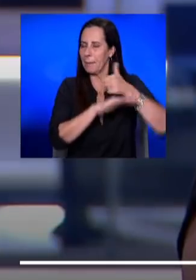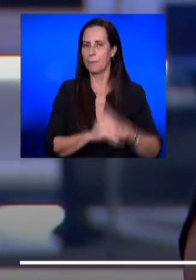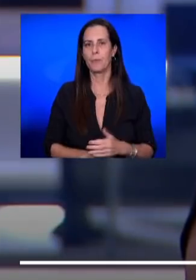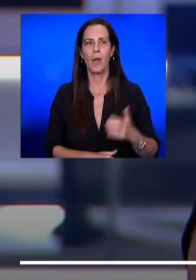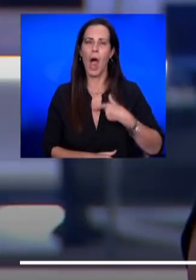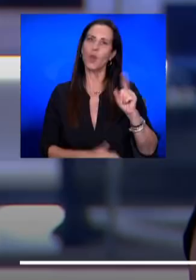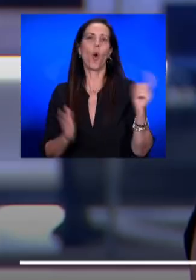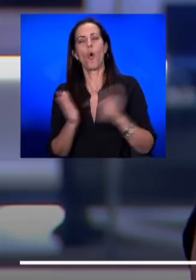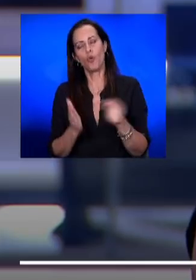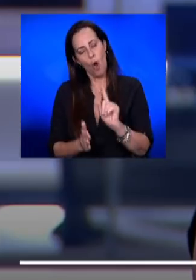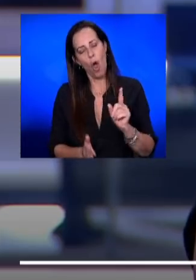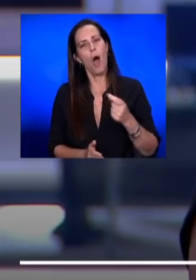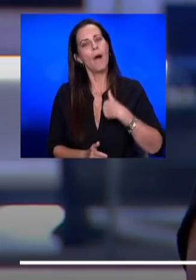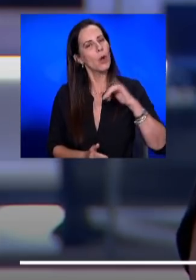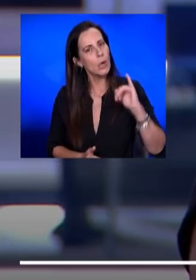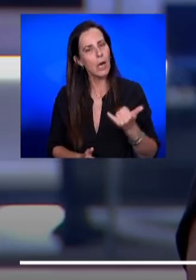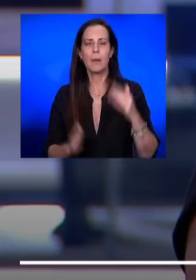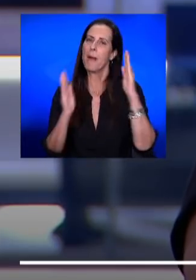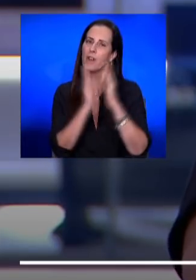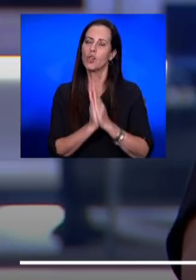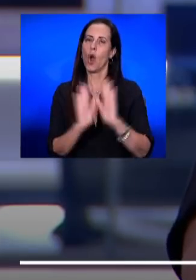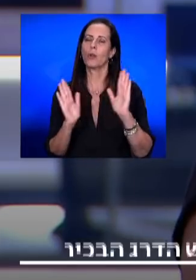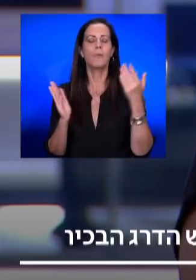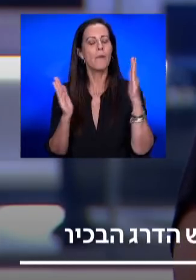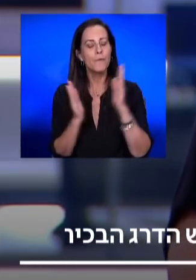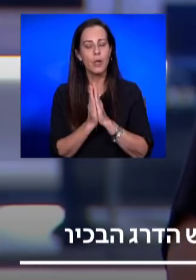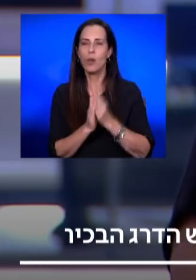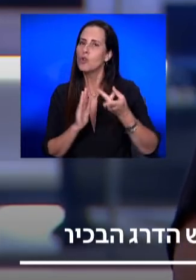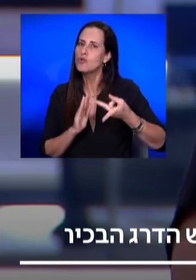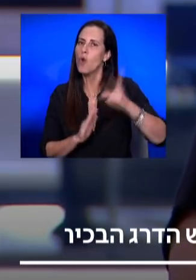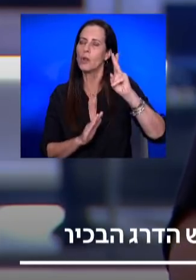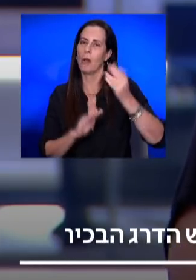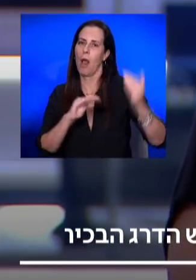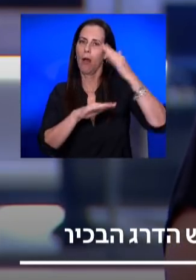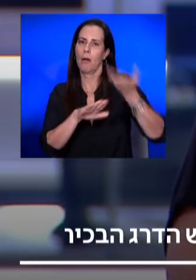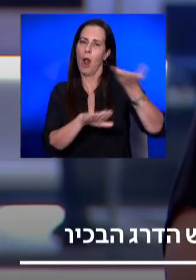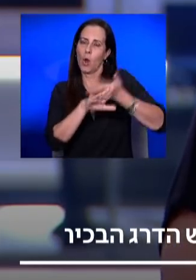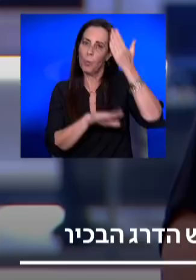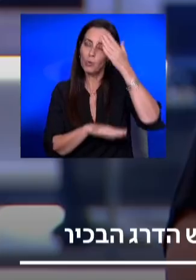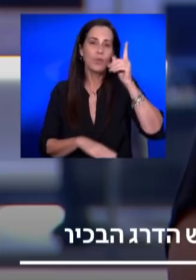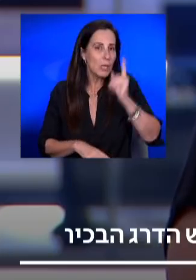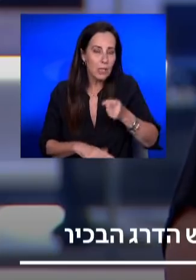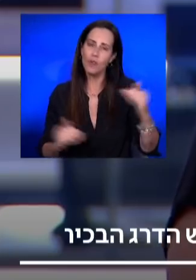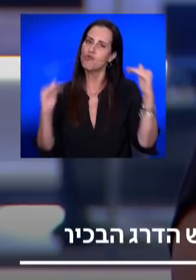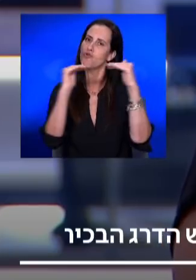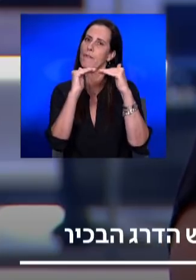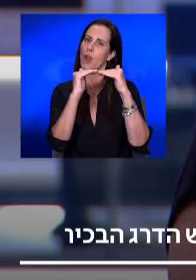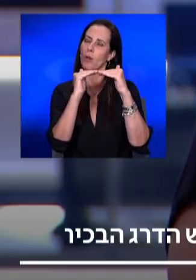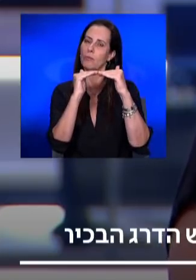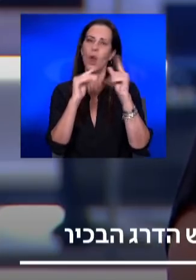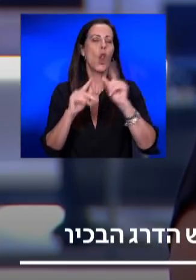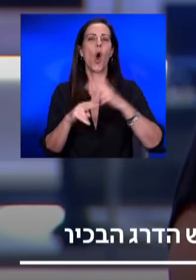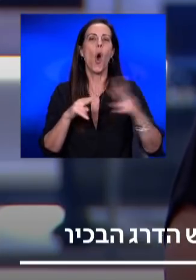לא דורשות, אבל אנחנו כן מבקשות ומבקשות להגביר את המודעות לזה שצריך שוויון לא